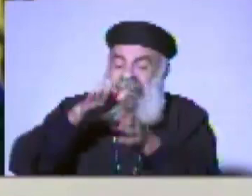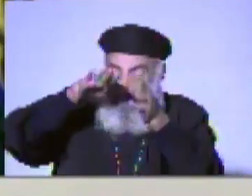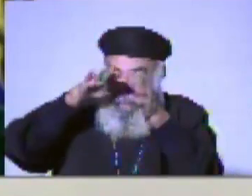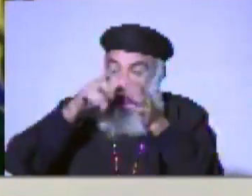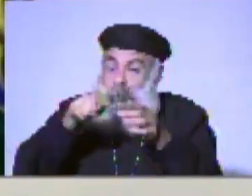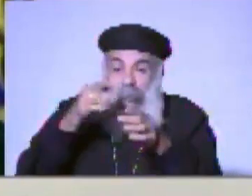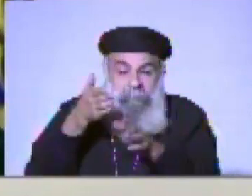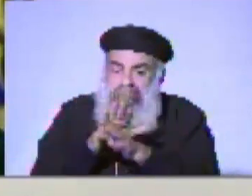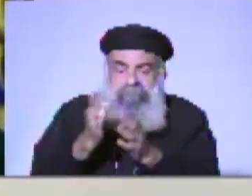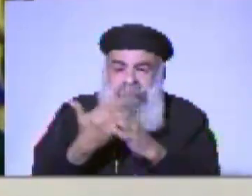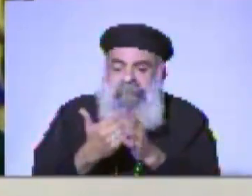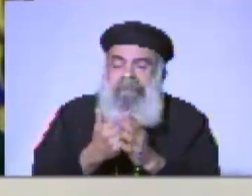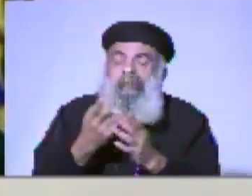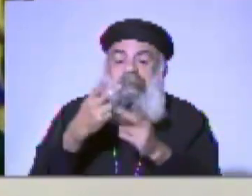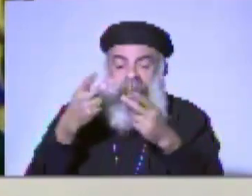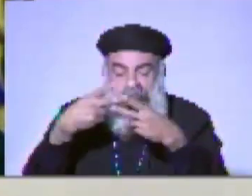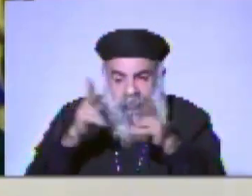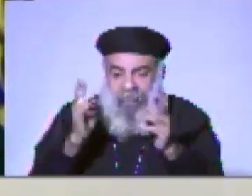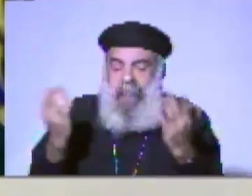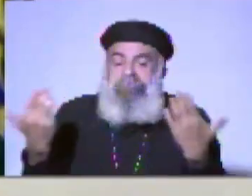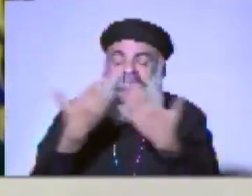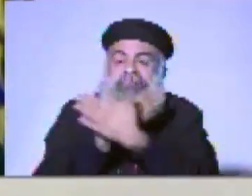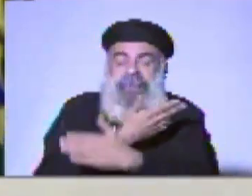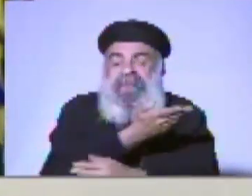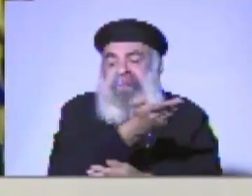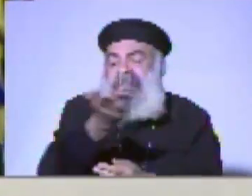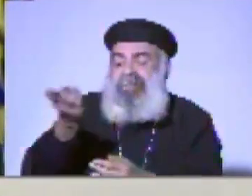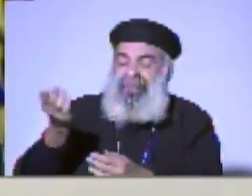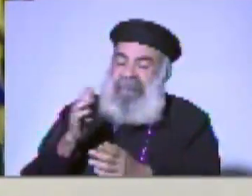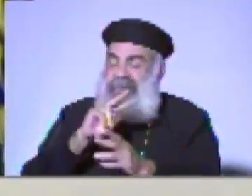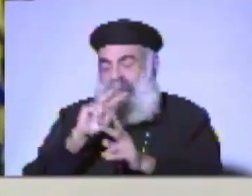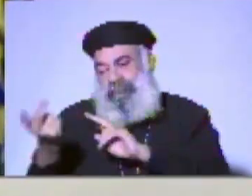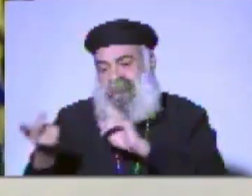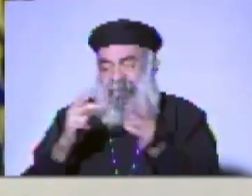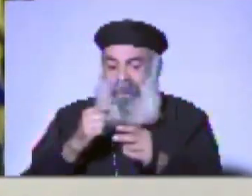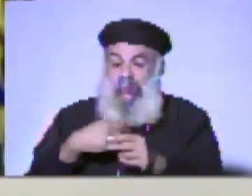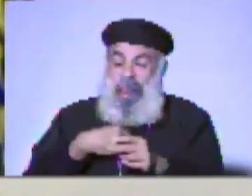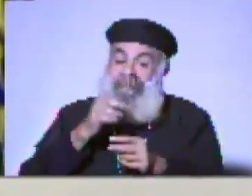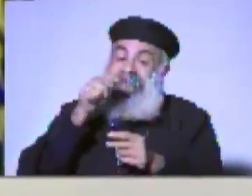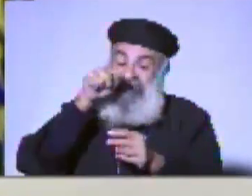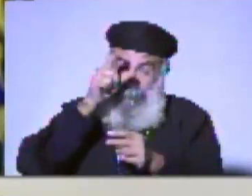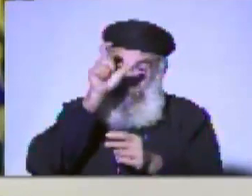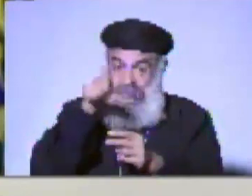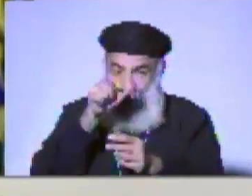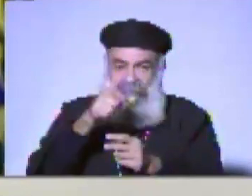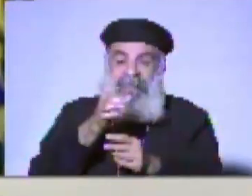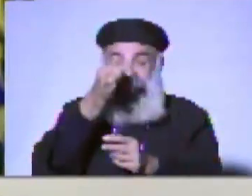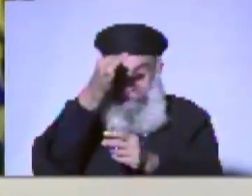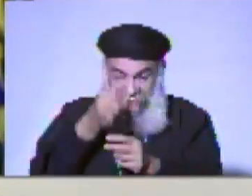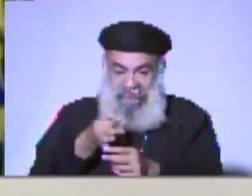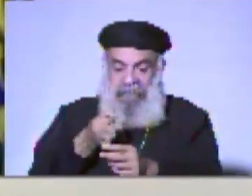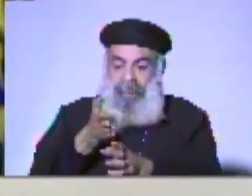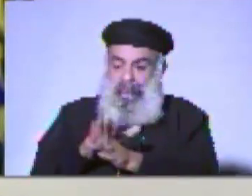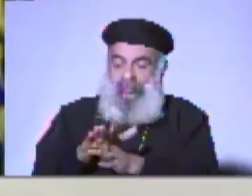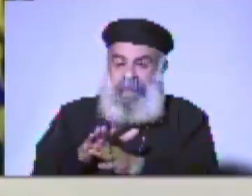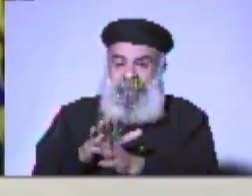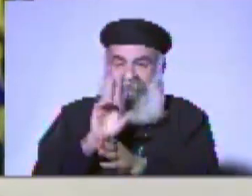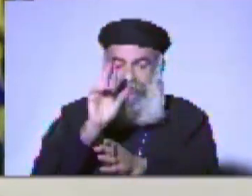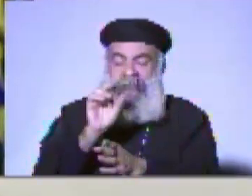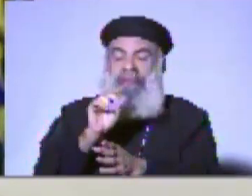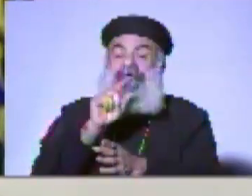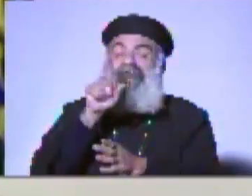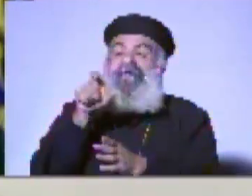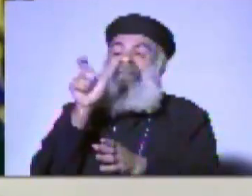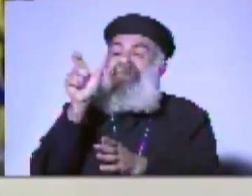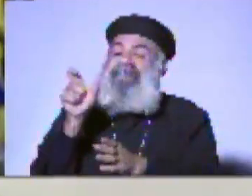قبل الموت نيابه عنا في فرق كبير بين واحد يموت لانه يستاهل يموت او لانه زي بقيه البشر بيقولوا